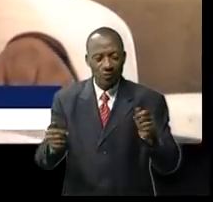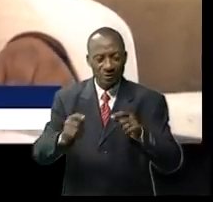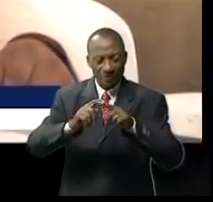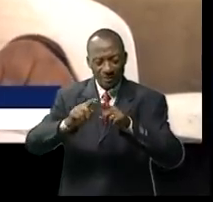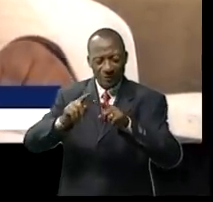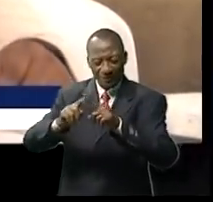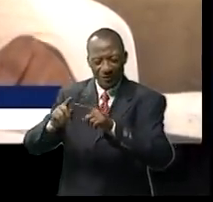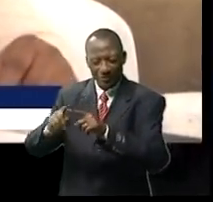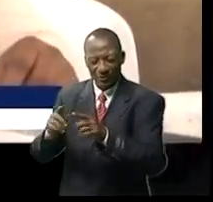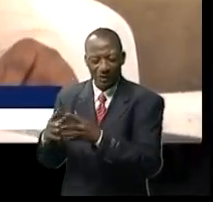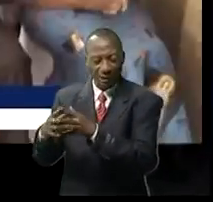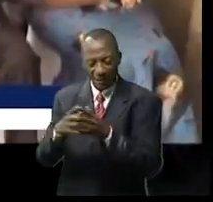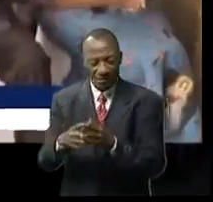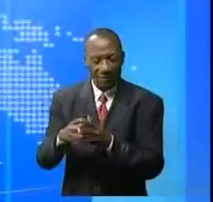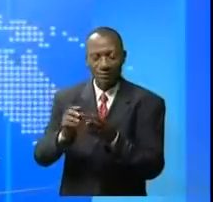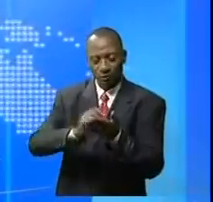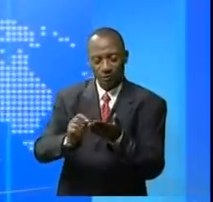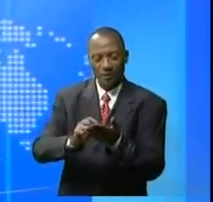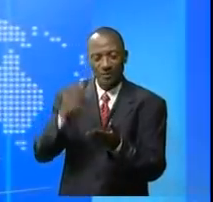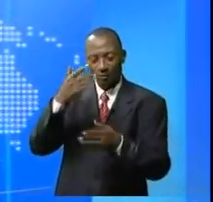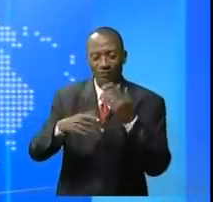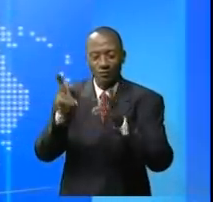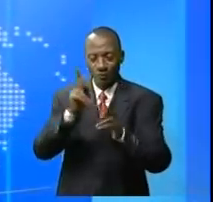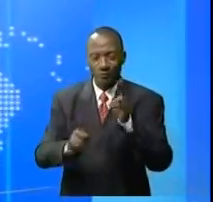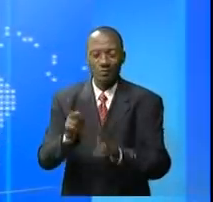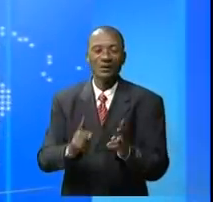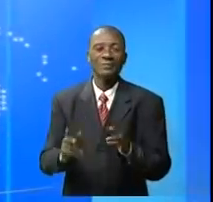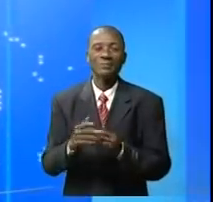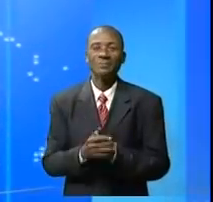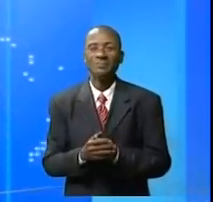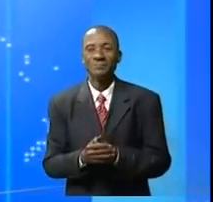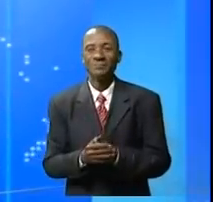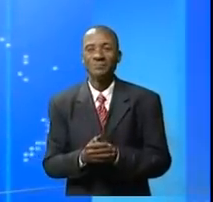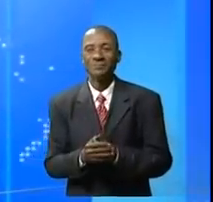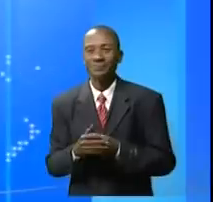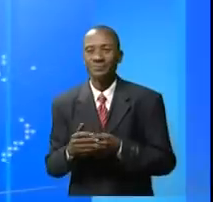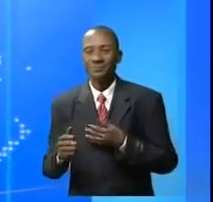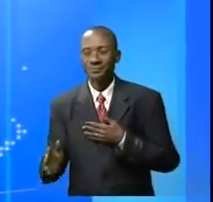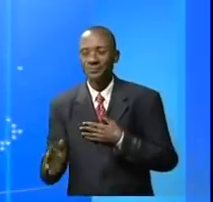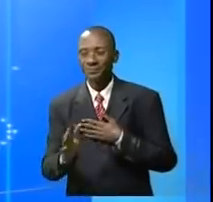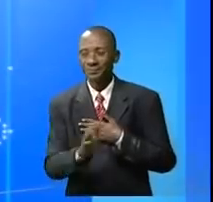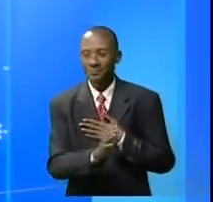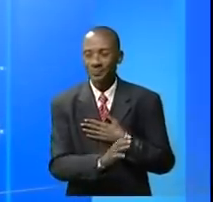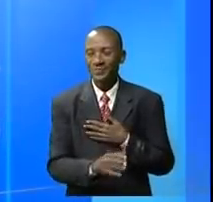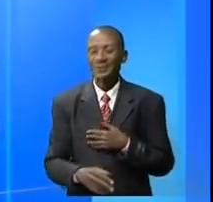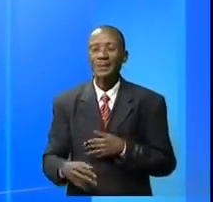branches de l'administration publique. Les maladies non transmissibles tels